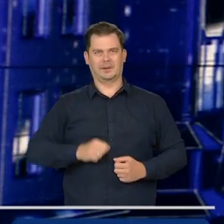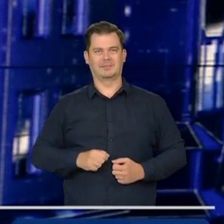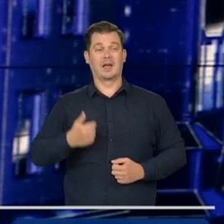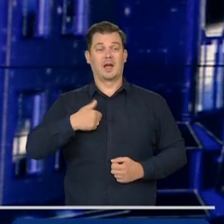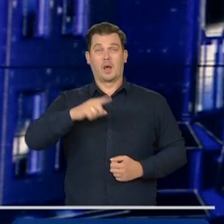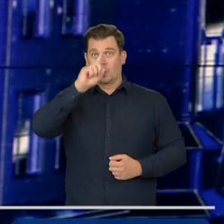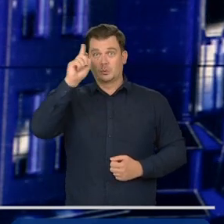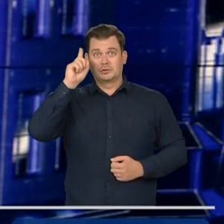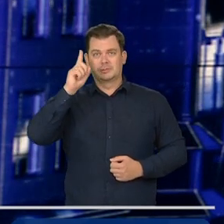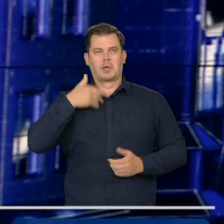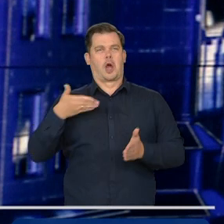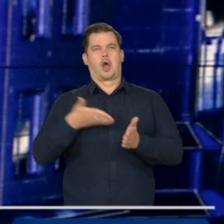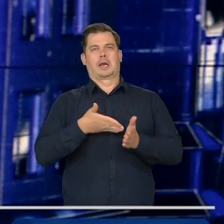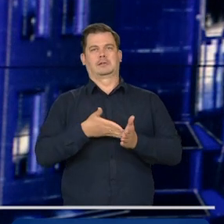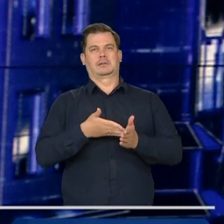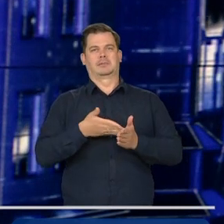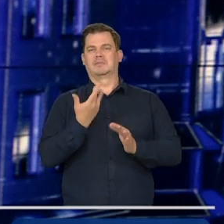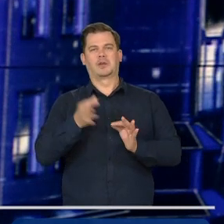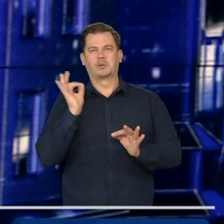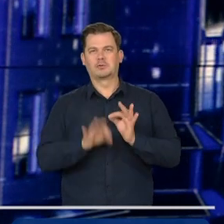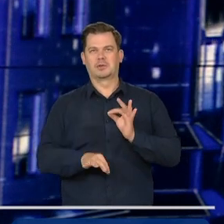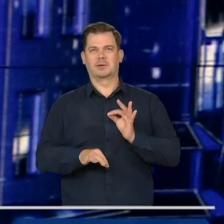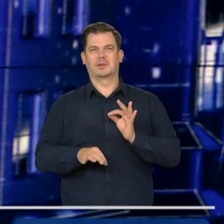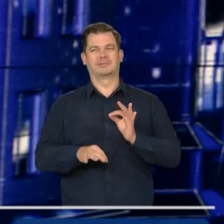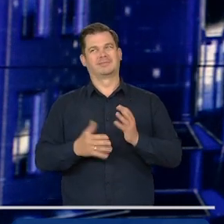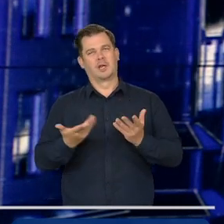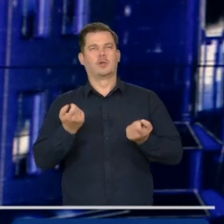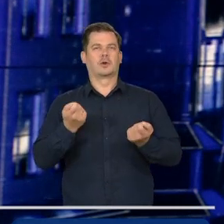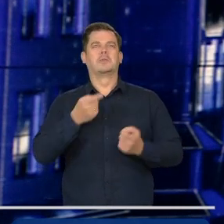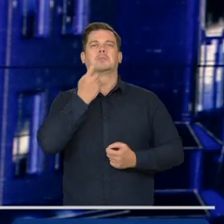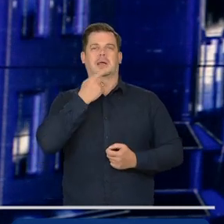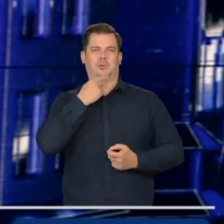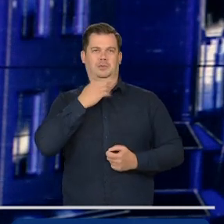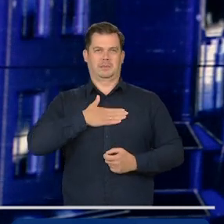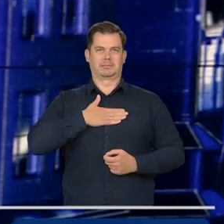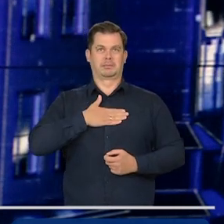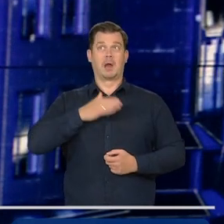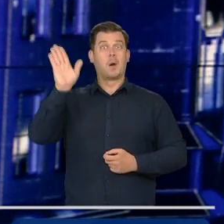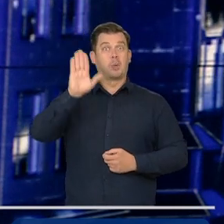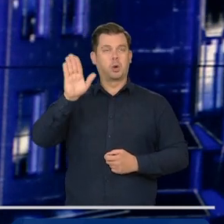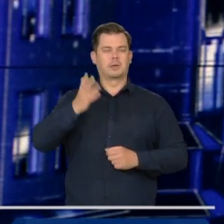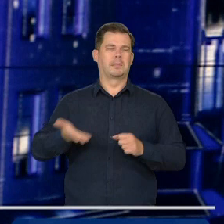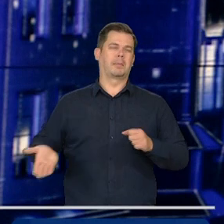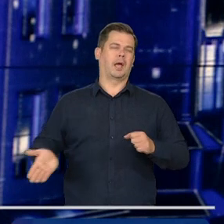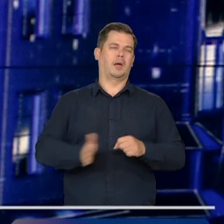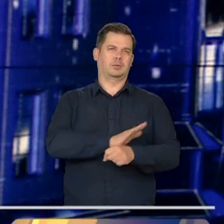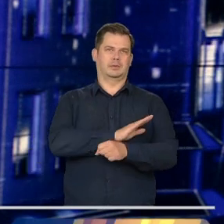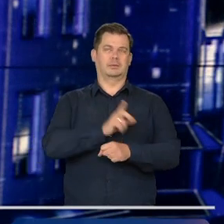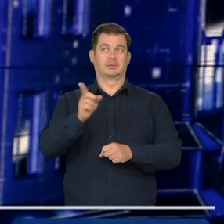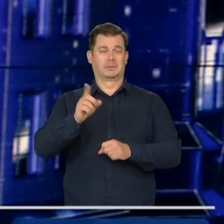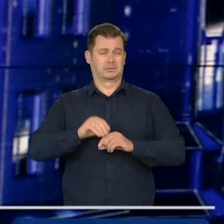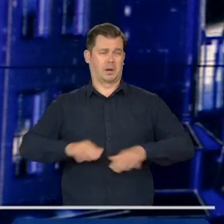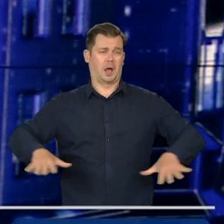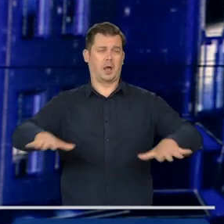ludzka miłość jest ograniczona, niedoskonała i tak, abym powiedział, mało pojemna. A Bóg rzeczywiście potrafi tak zadziwić